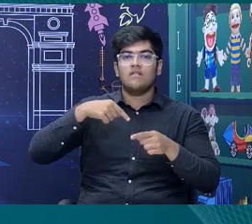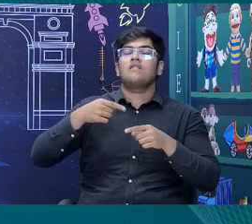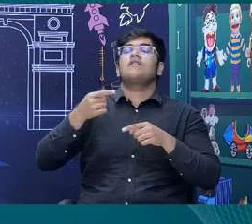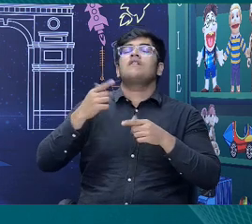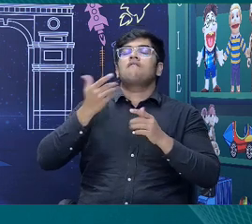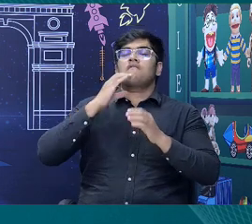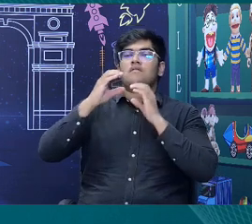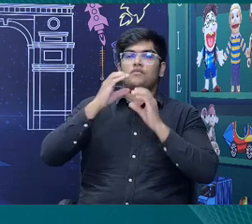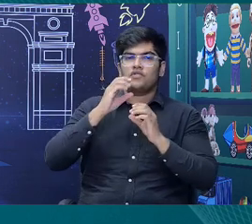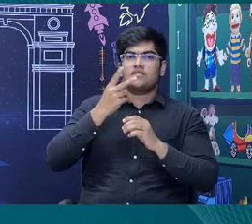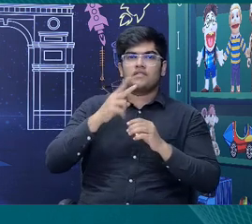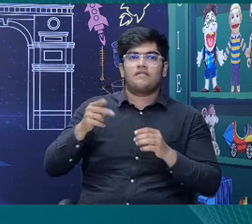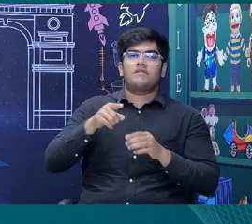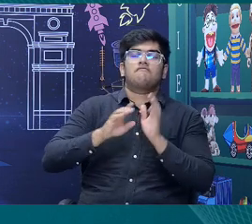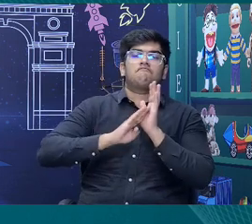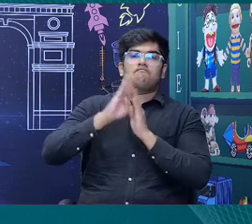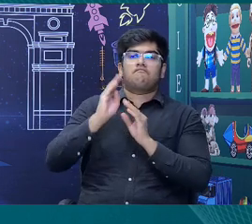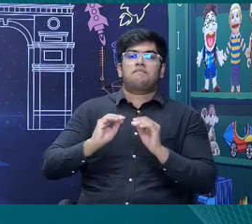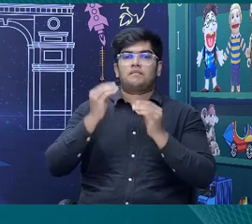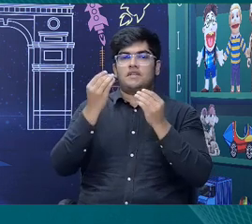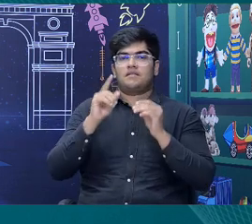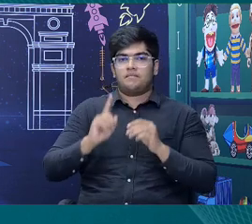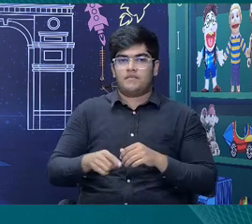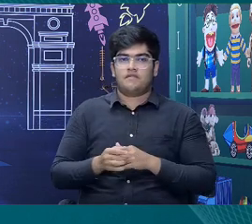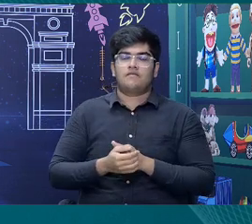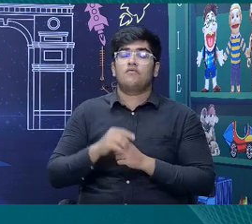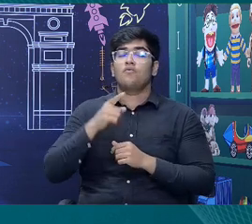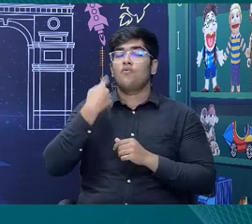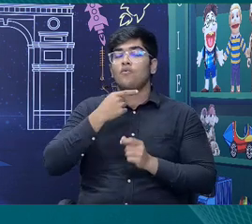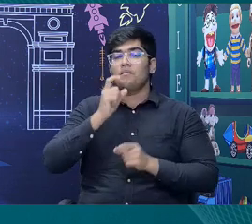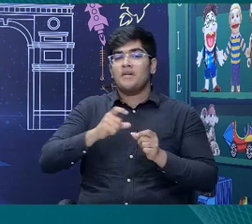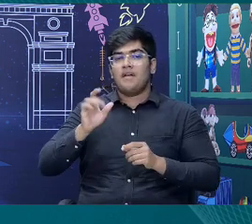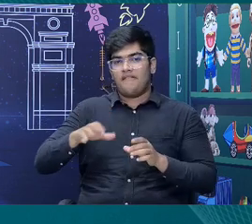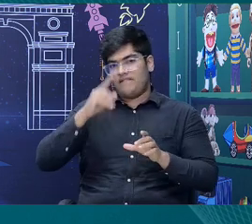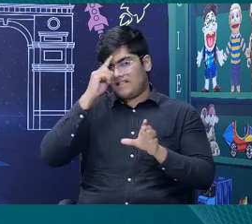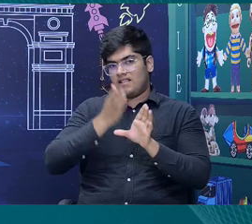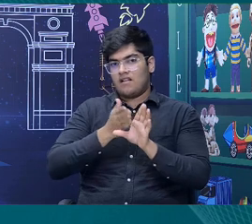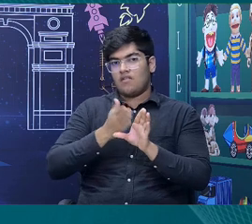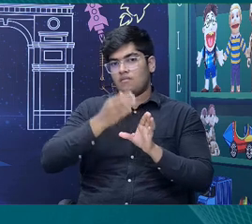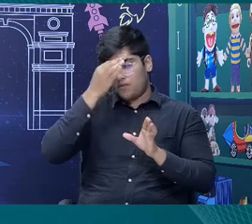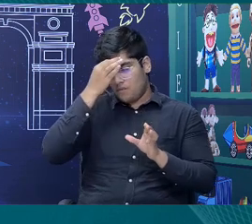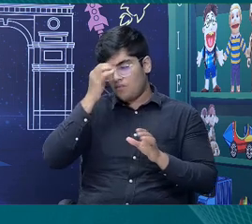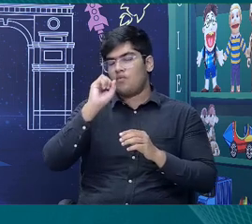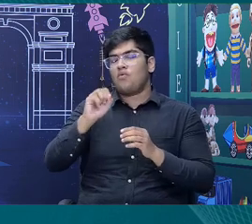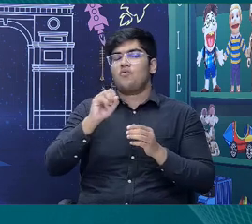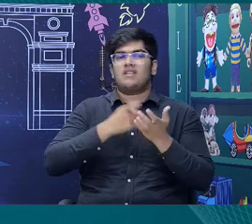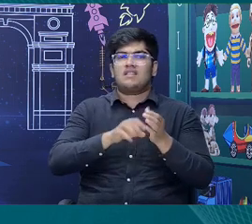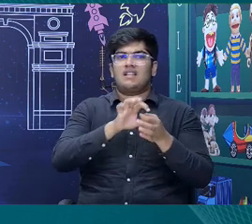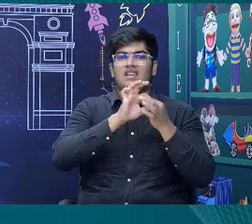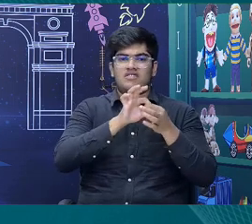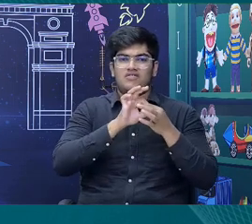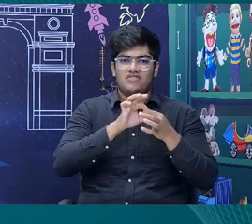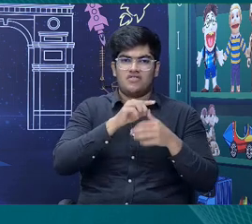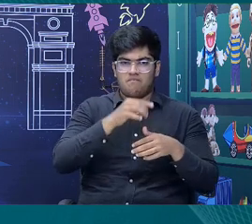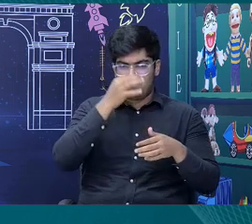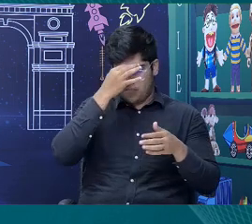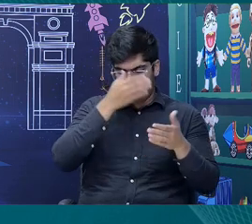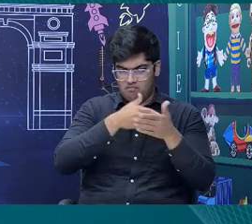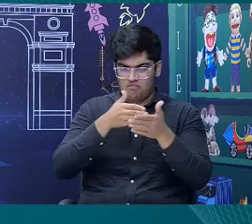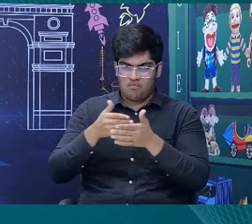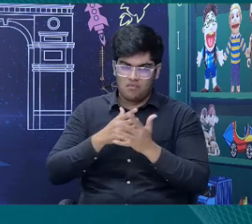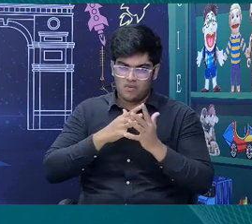है जहां मोस्टली जो क्लाइंट्स हैं जिनको साइकोलॉजिकल इश्यूज हैं वो अपने रिलेशनशिप्स में इफेक्ट होता है उनका कम्युनिकेशन में इफेक्ट्स